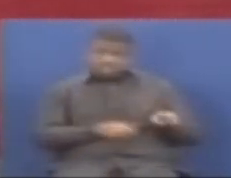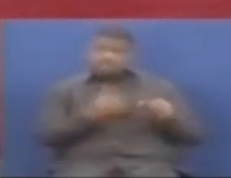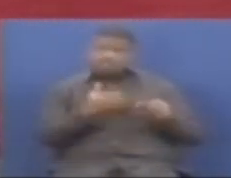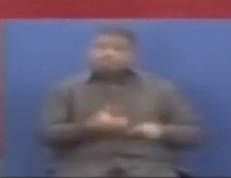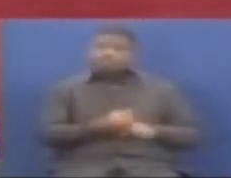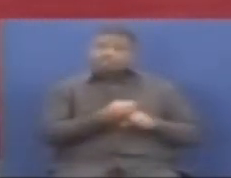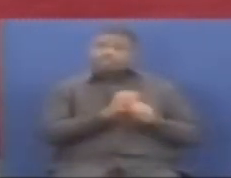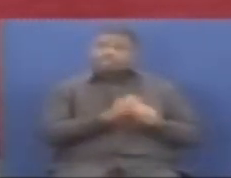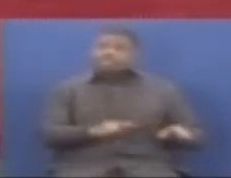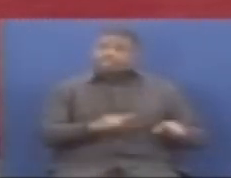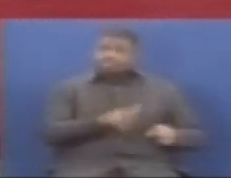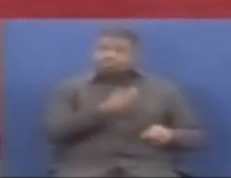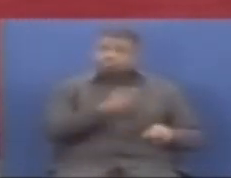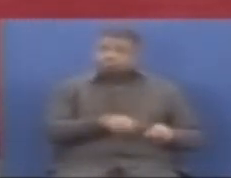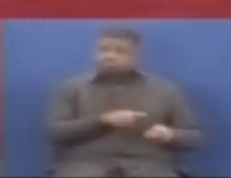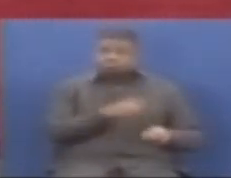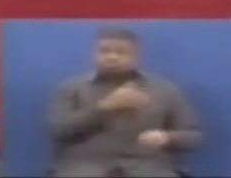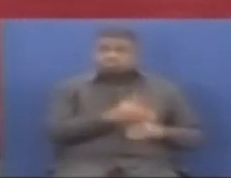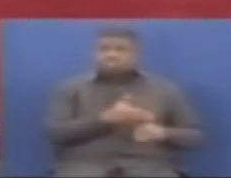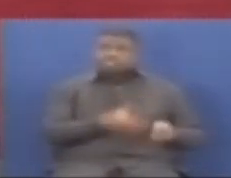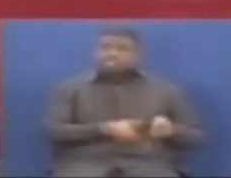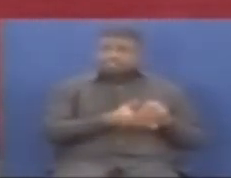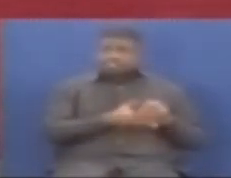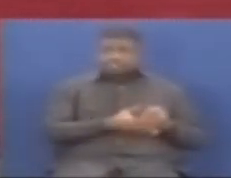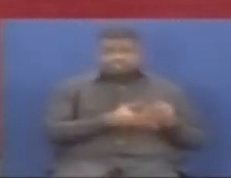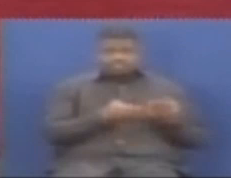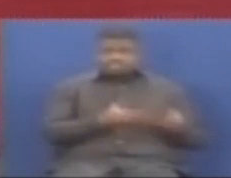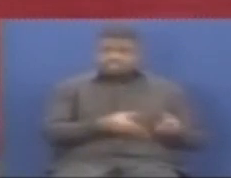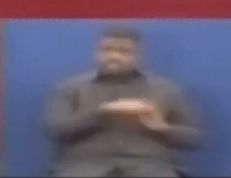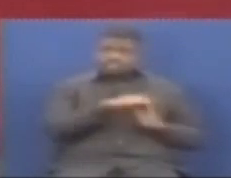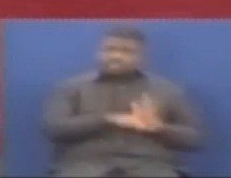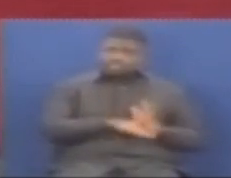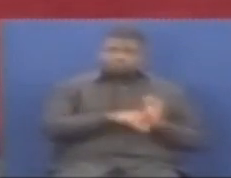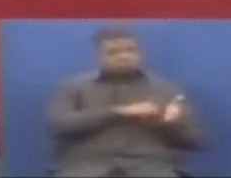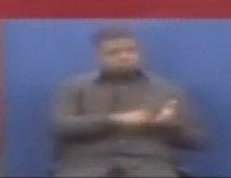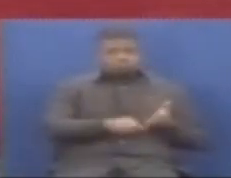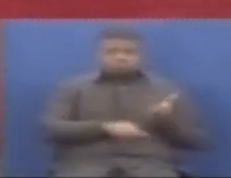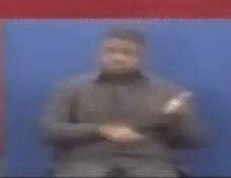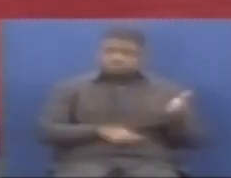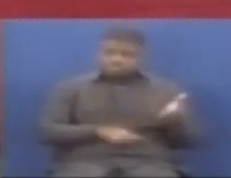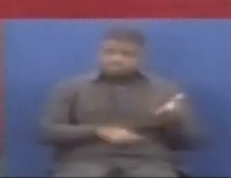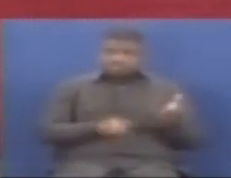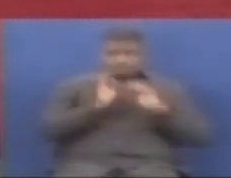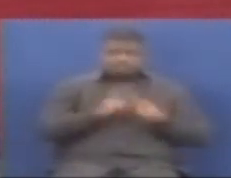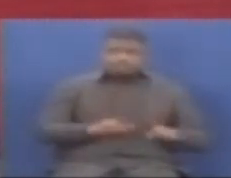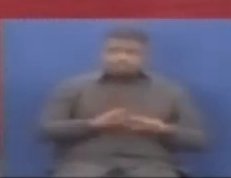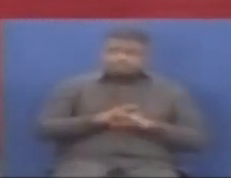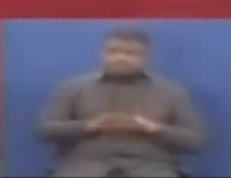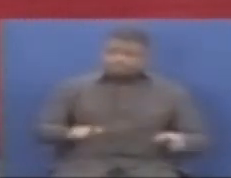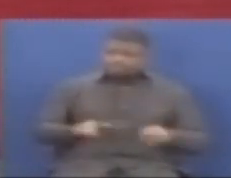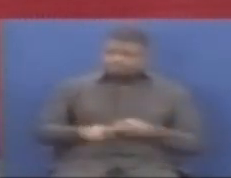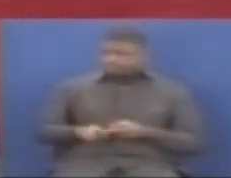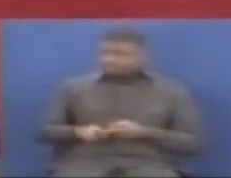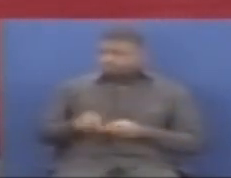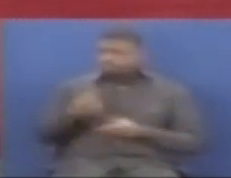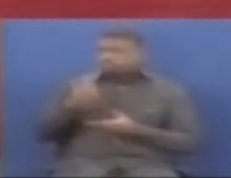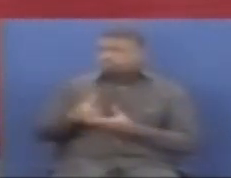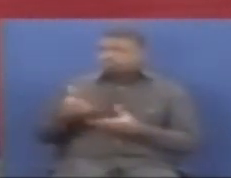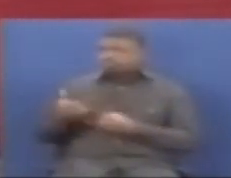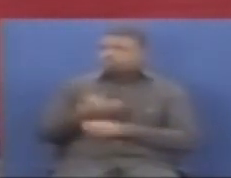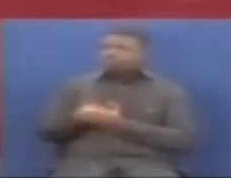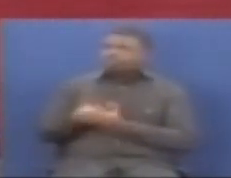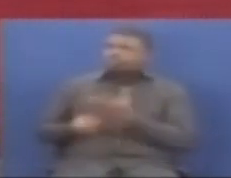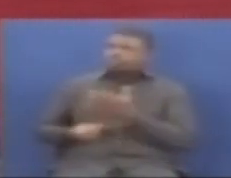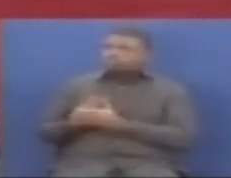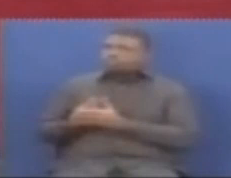historia, wahadhabu wako maeneo haya, lakini pia kuna kilimo cha vitunguu kikubwa katika maeneo haya. Kwa serikali imeliona eneo hili kwa maana ya kuwasaidia wananchi